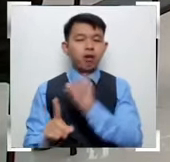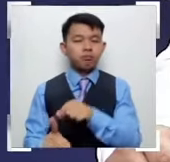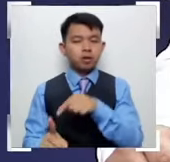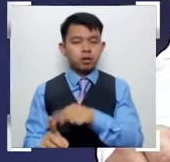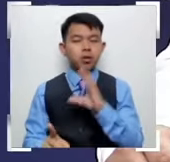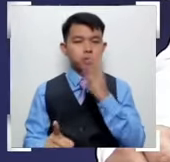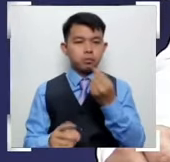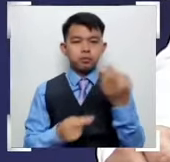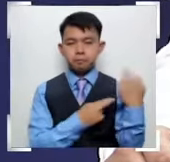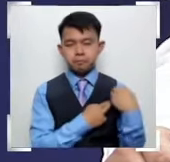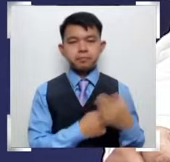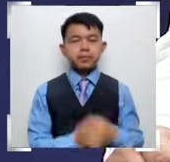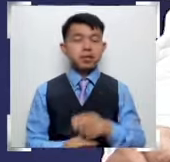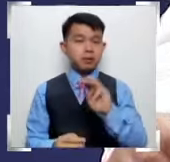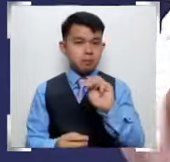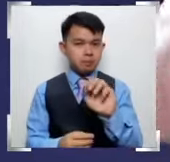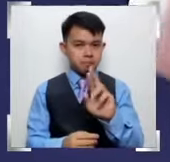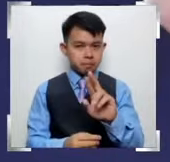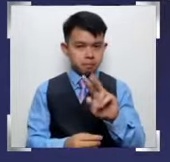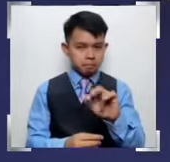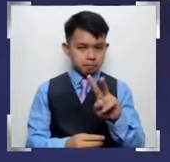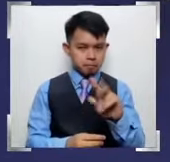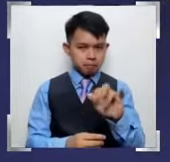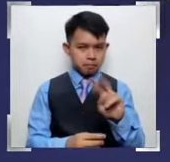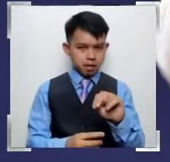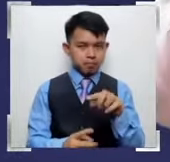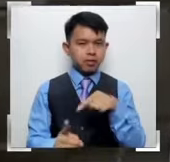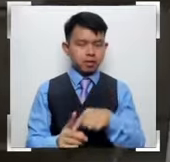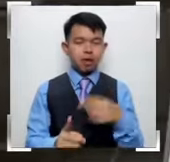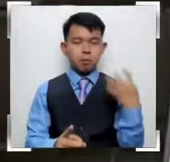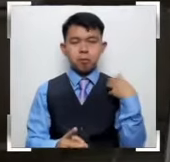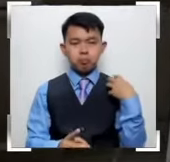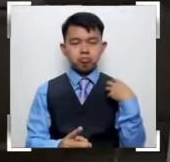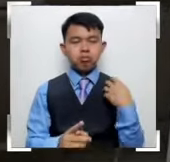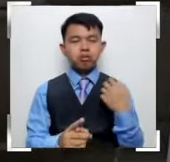Marvin Miranda at pagturing sa kanya bilang mastermind, ito na raw ang turing ng